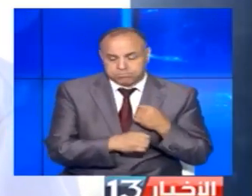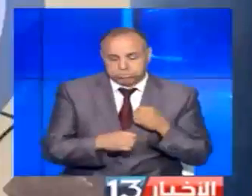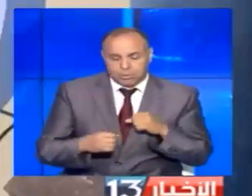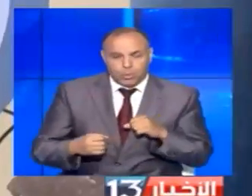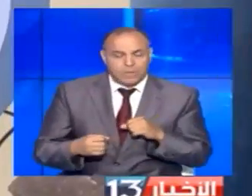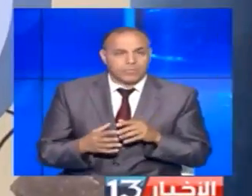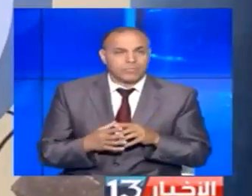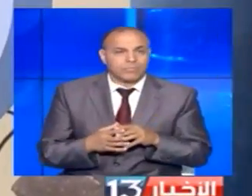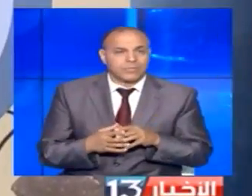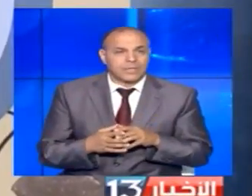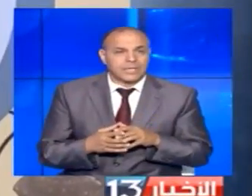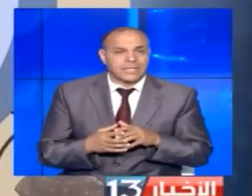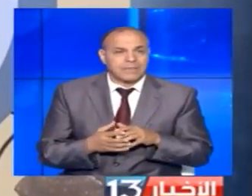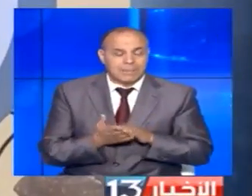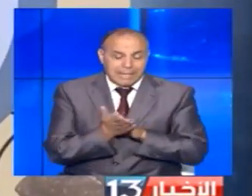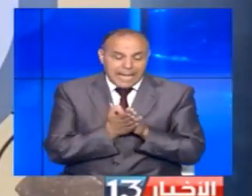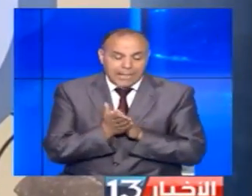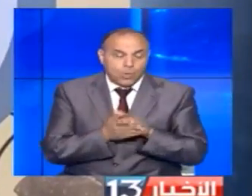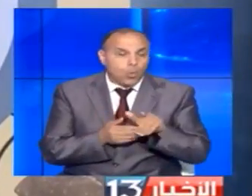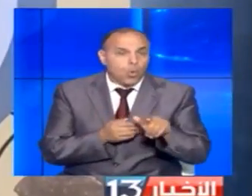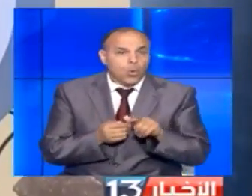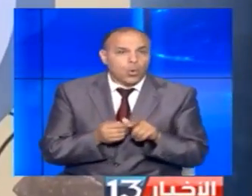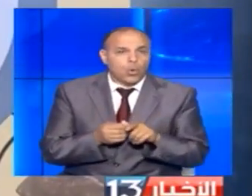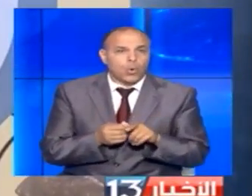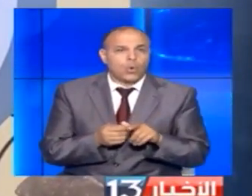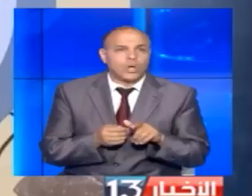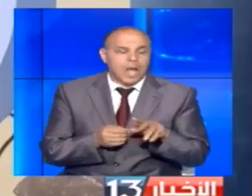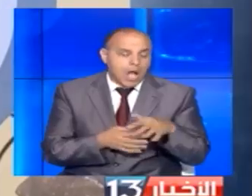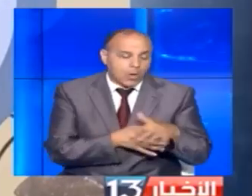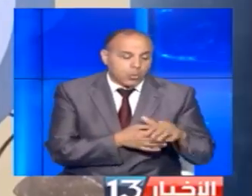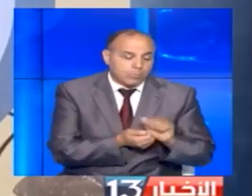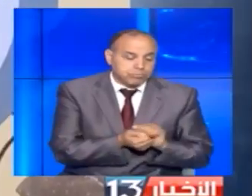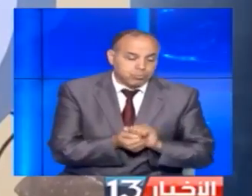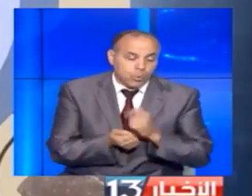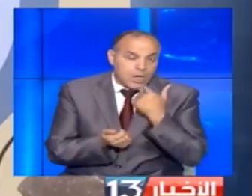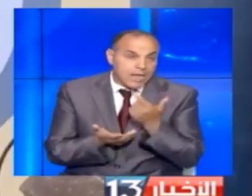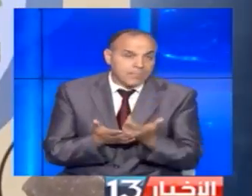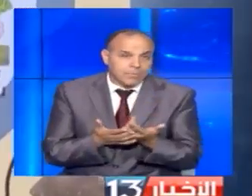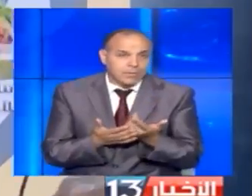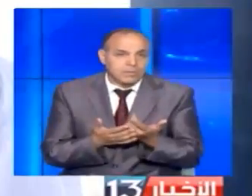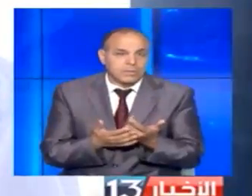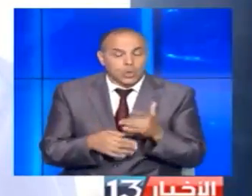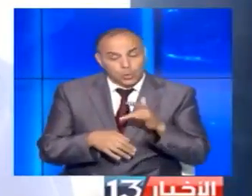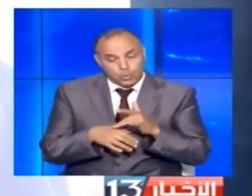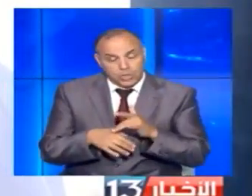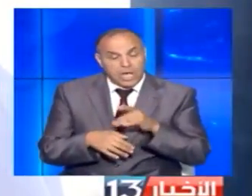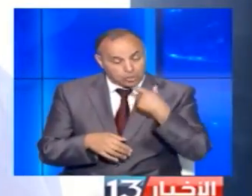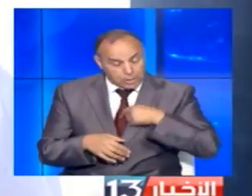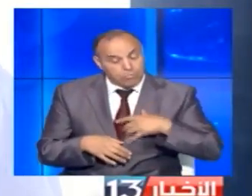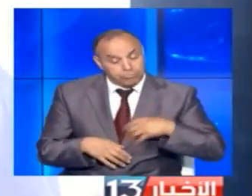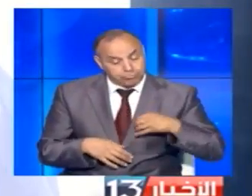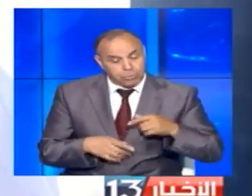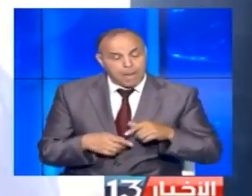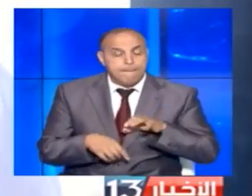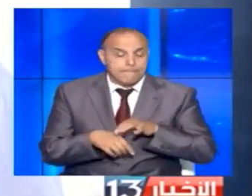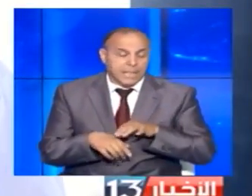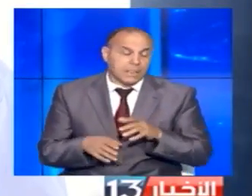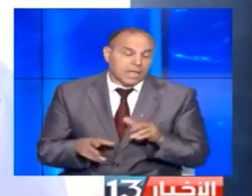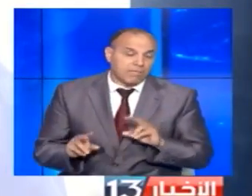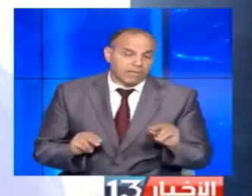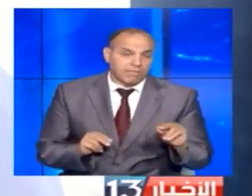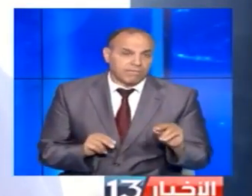الطبيعة. كان ما نغسلوش مليح معناتها الغلال ولا الخضر ينجم الإنسان معناتها يتعداء والإنسان يصبح معناتها